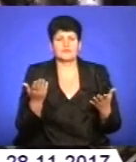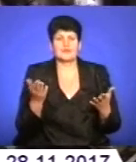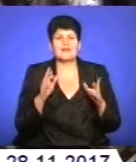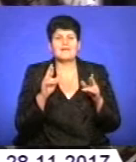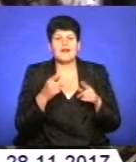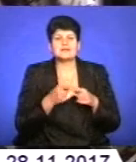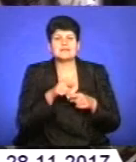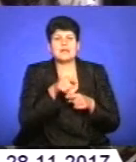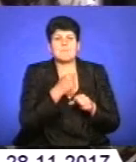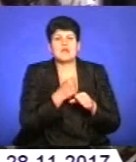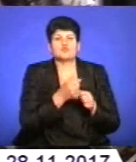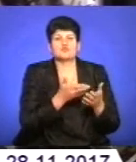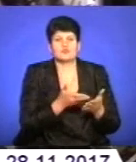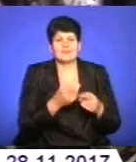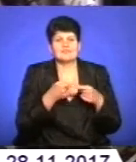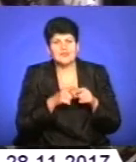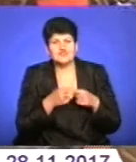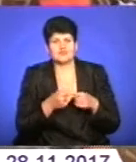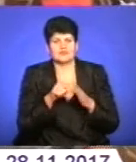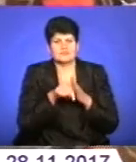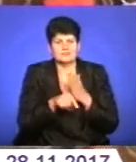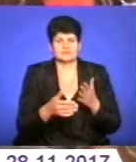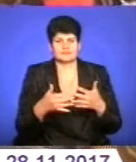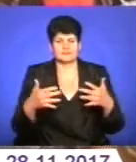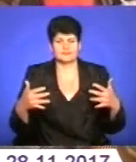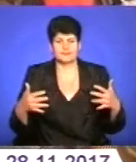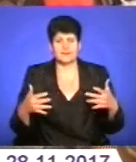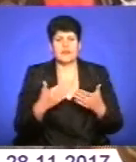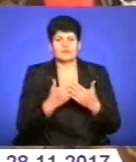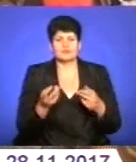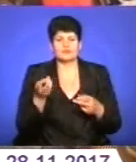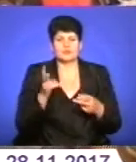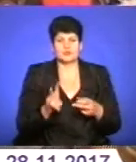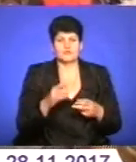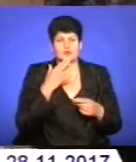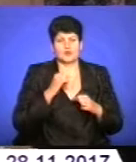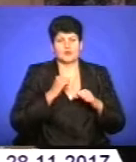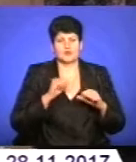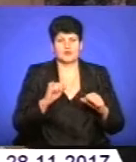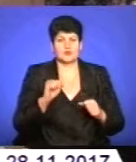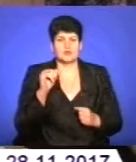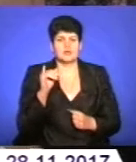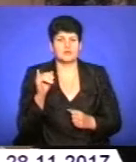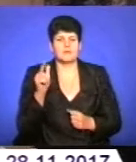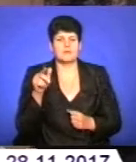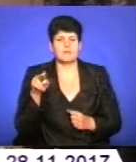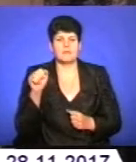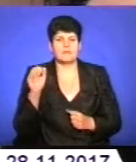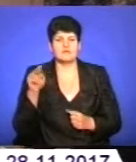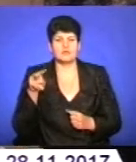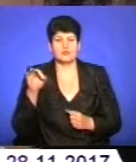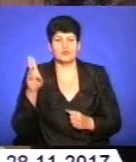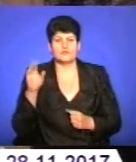як воно працює. Тобто технічні характеристики. На виставку завітав народний герой України Ігор Павловський. Боєць вважає,